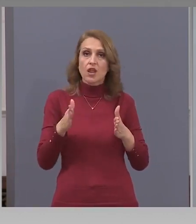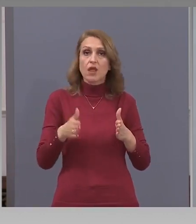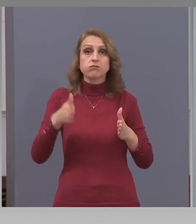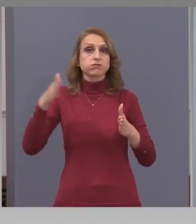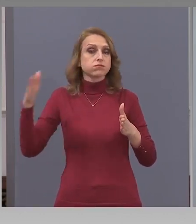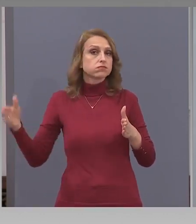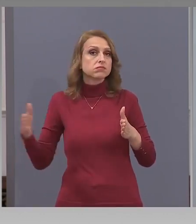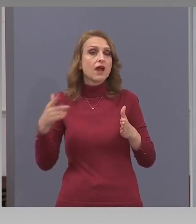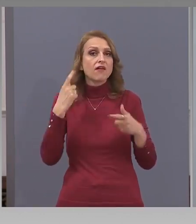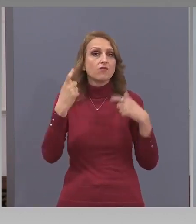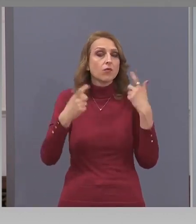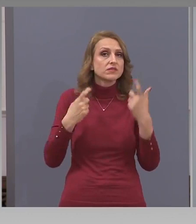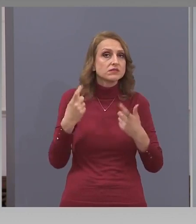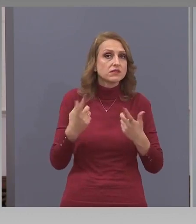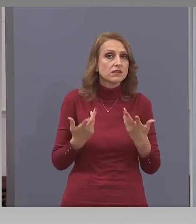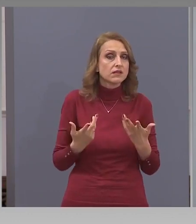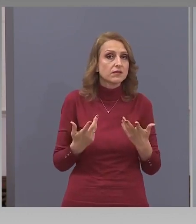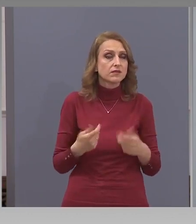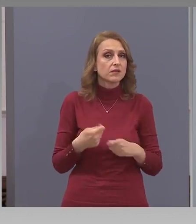домовете?